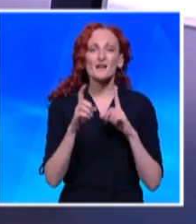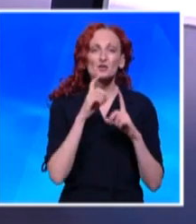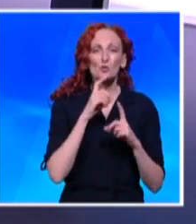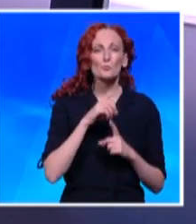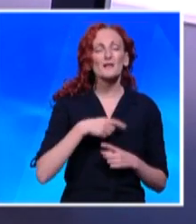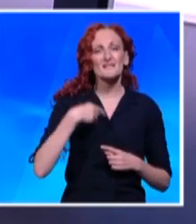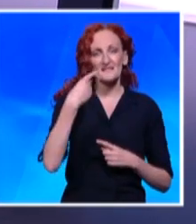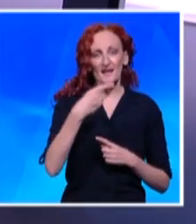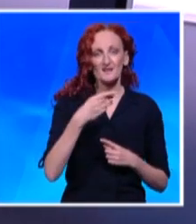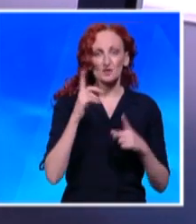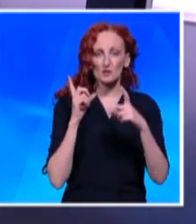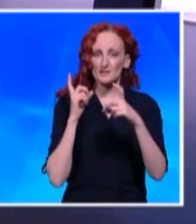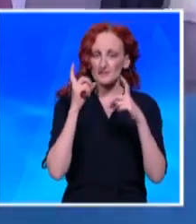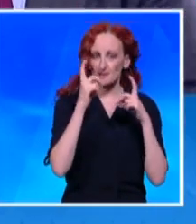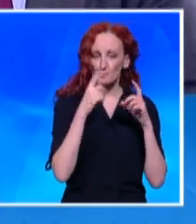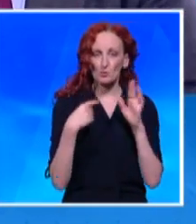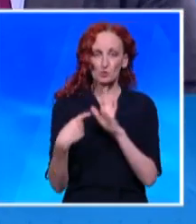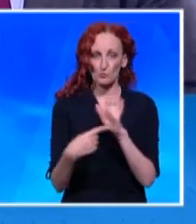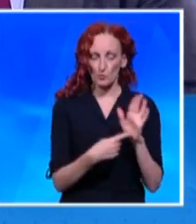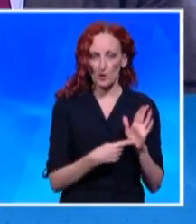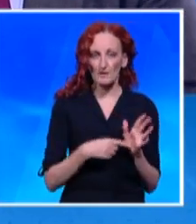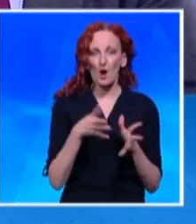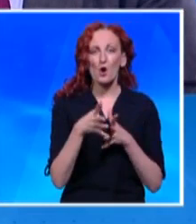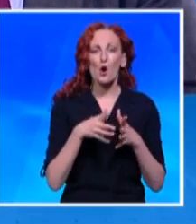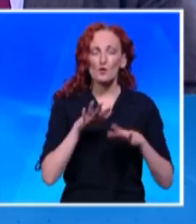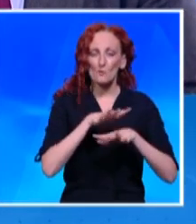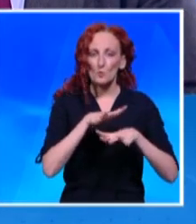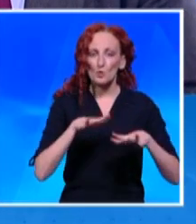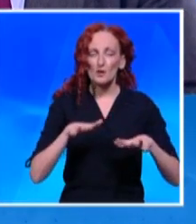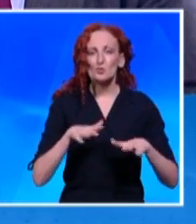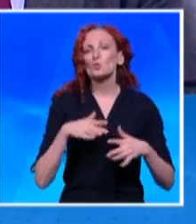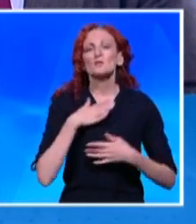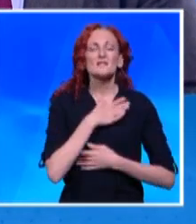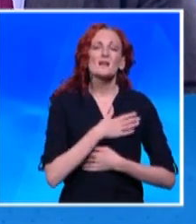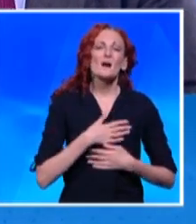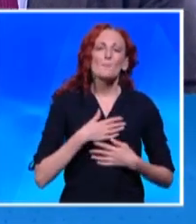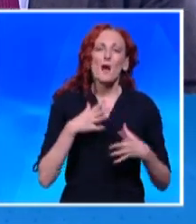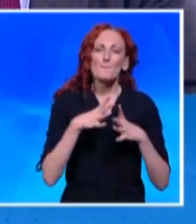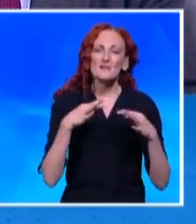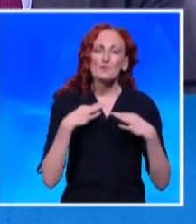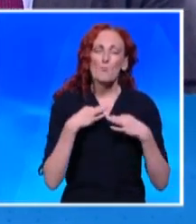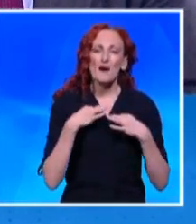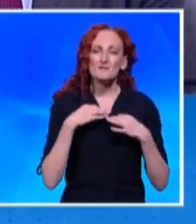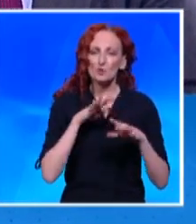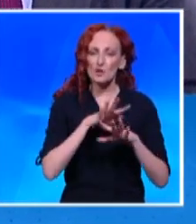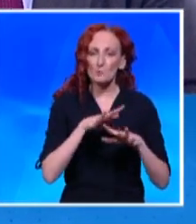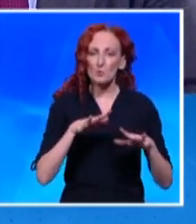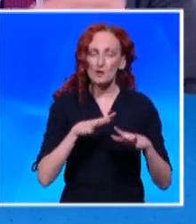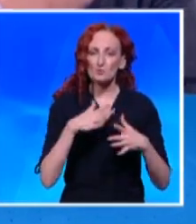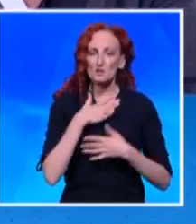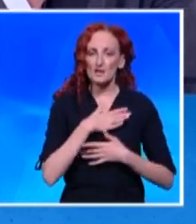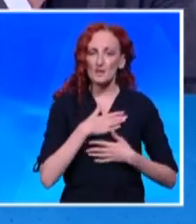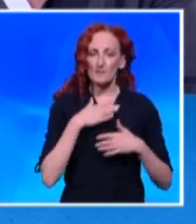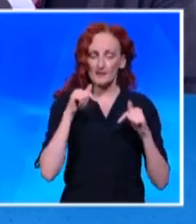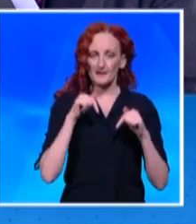морето, следващите кадри, които ще ви покажем, хора в морето, които се къпят. Безопасно ли е морето за къпане днес? На фона на това, което казахте до